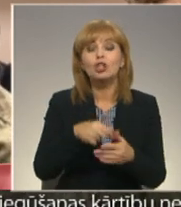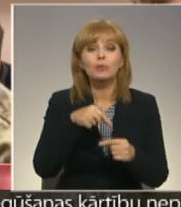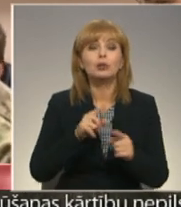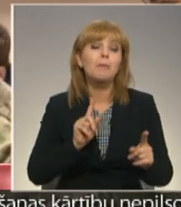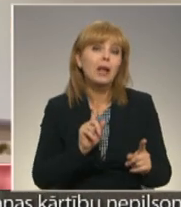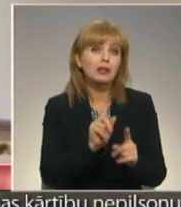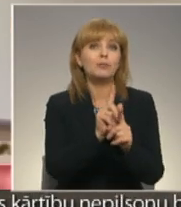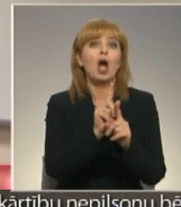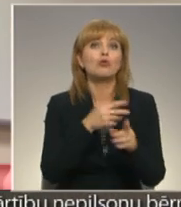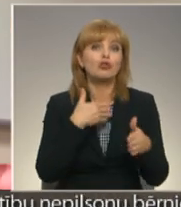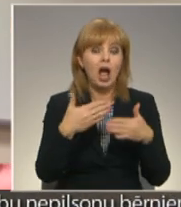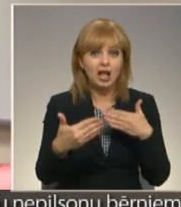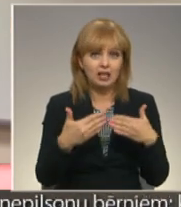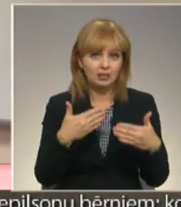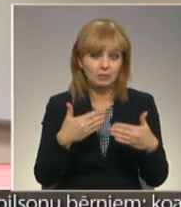pretimnākošu attieksmi.